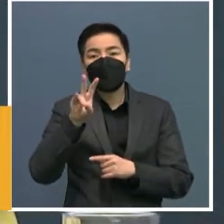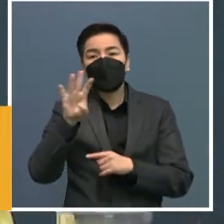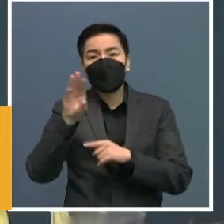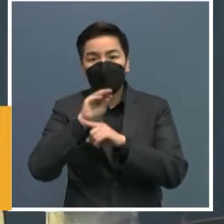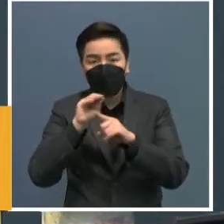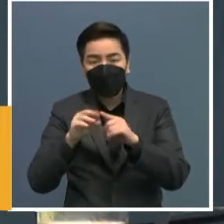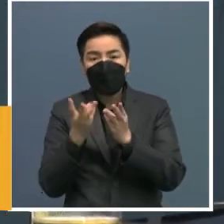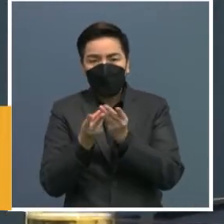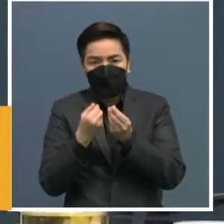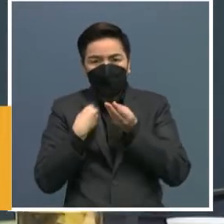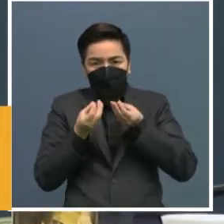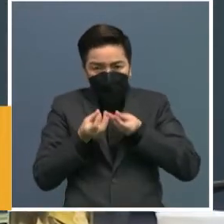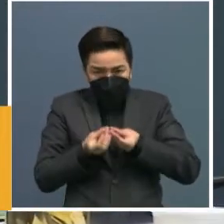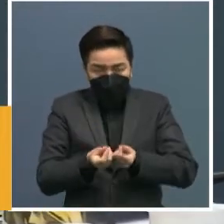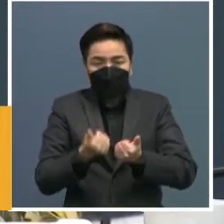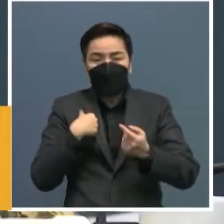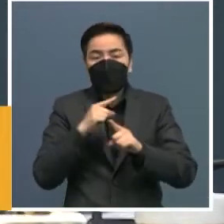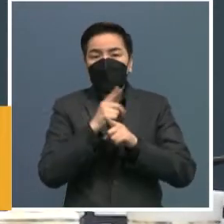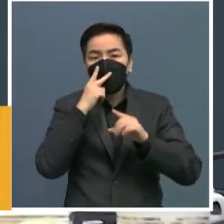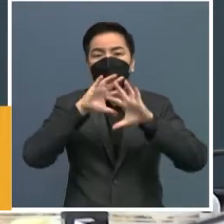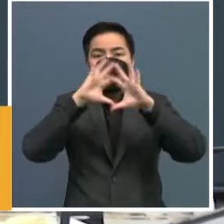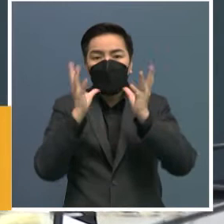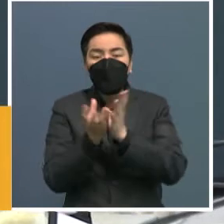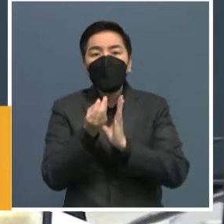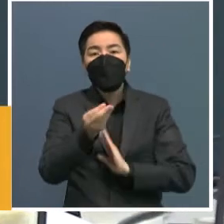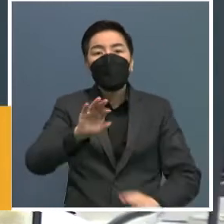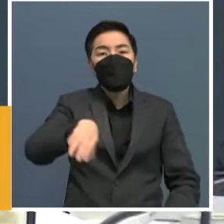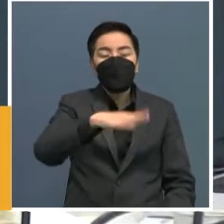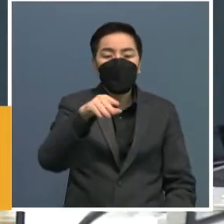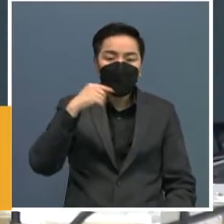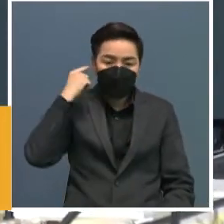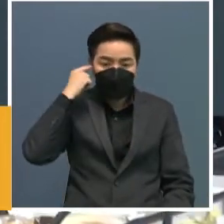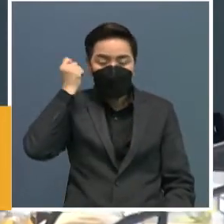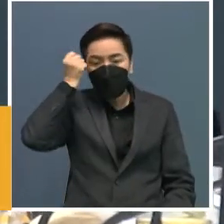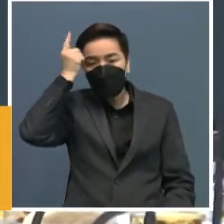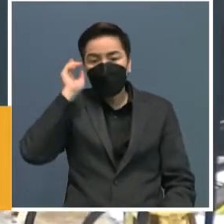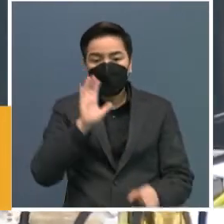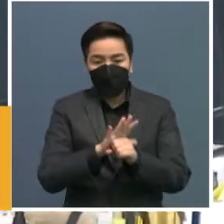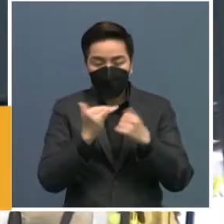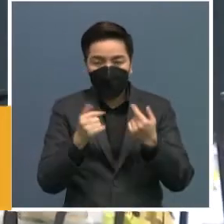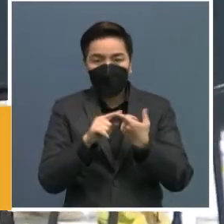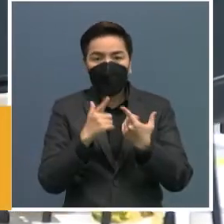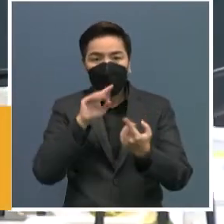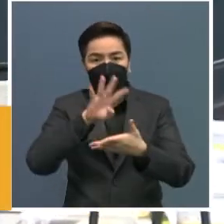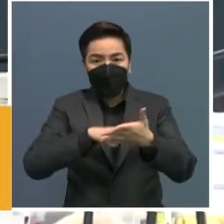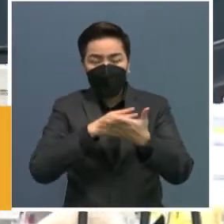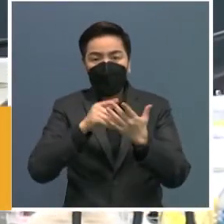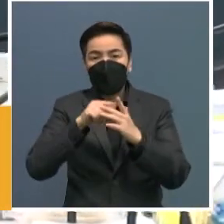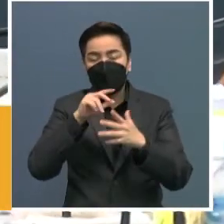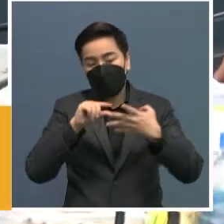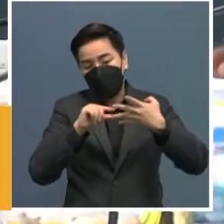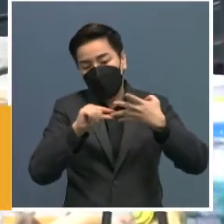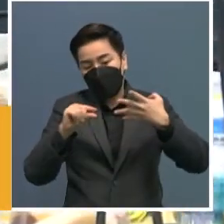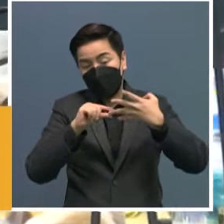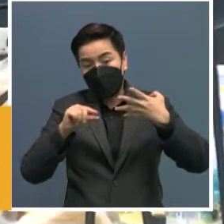จริงตัวเลขจะมีรายละเอียดนะแต่ว่าผู้เป็นกลมให้คุณผู้ชมฟังคันแล้วก็เข้าใจกันและกันเนาะเป้าหมายไตรมาส 3สำหรับรายจ่าย